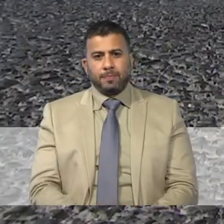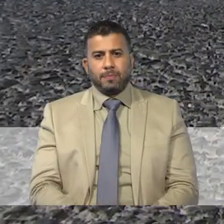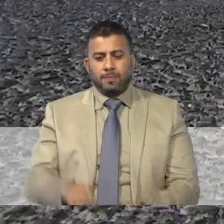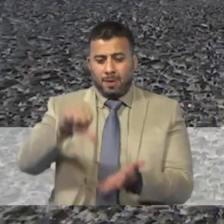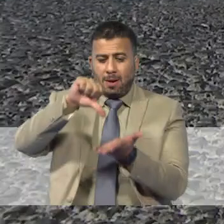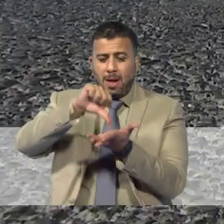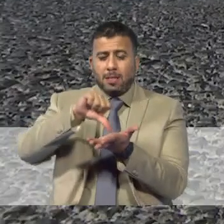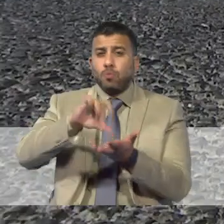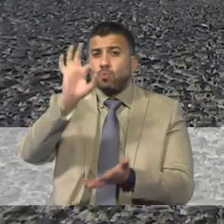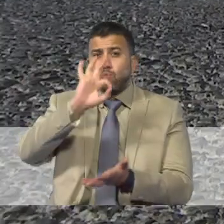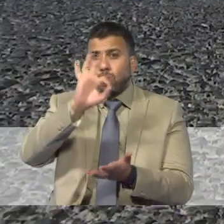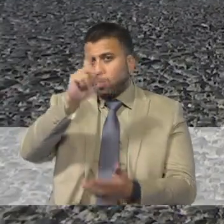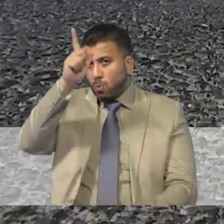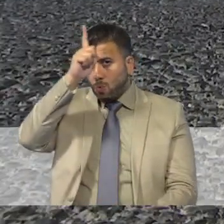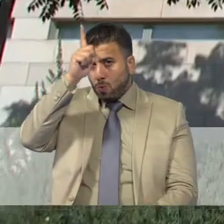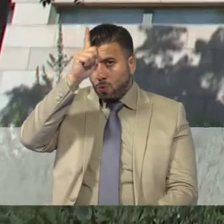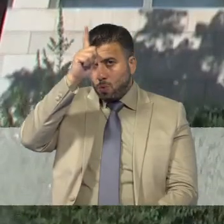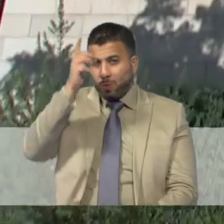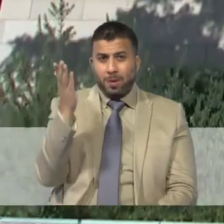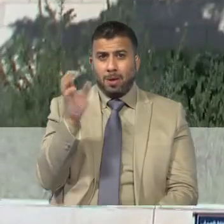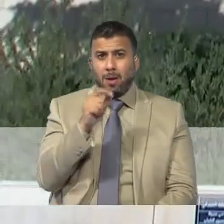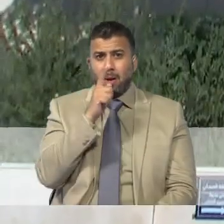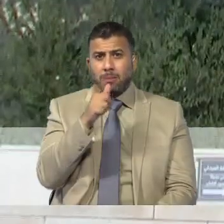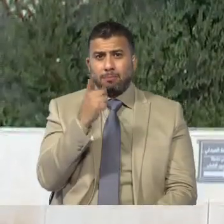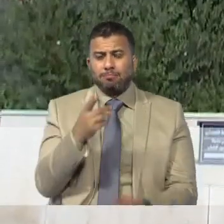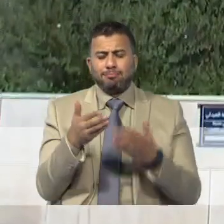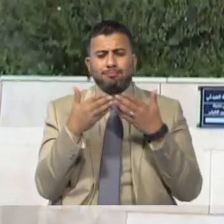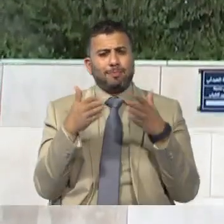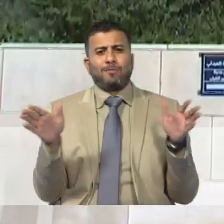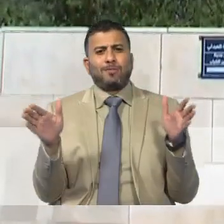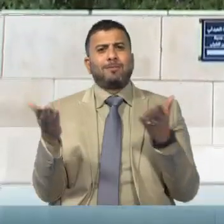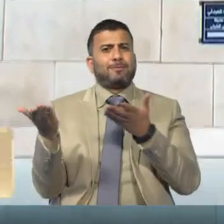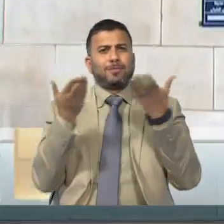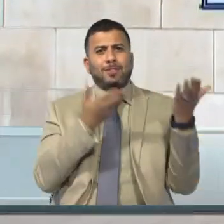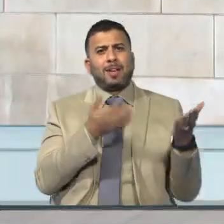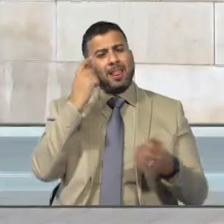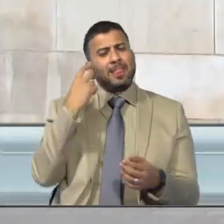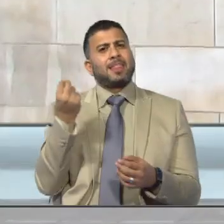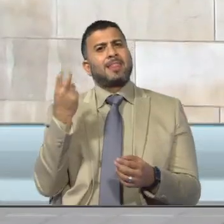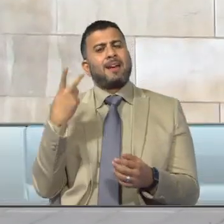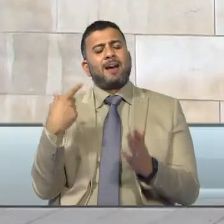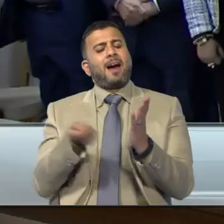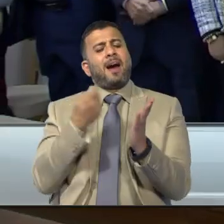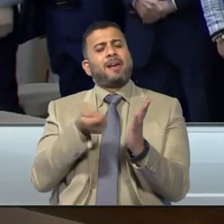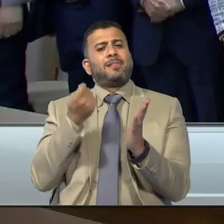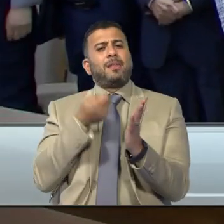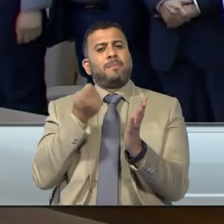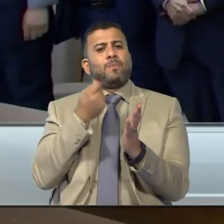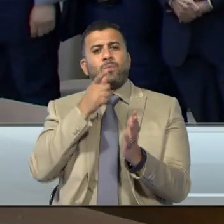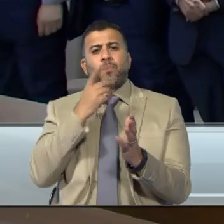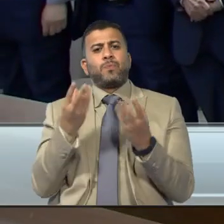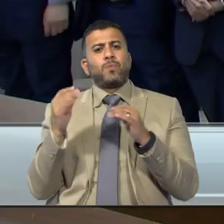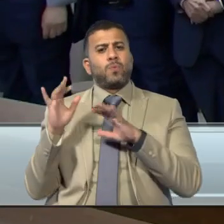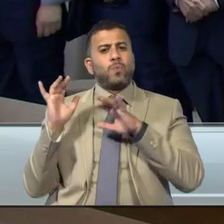العاصمة الأردنية عمان تفتح ذراعيها لضيف ثقافي وأدبي جاب العديد